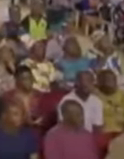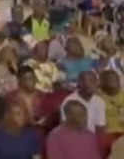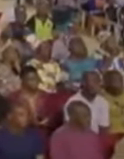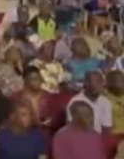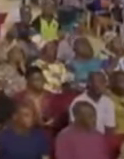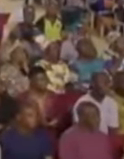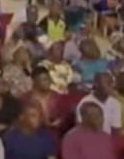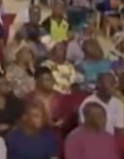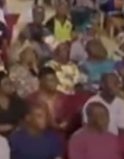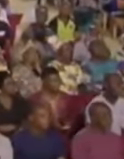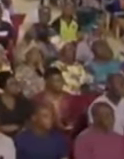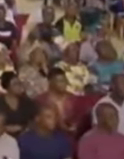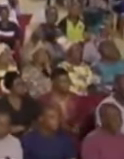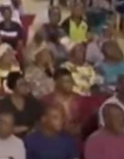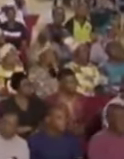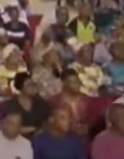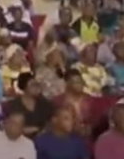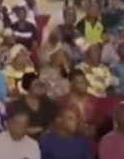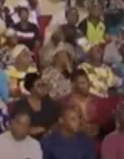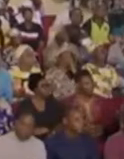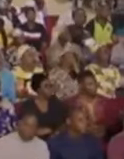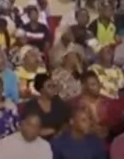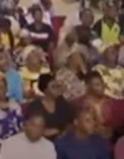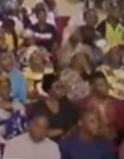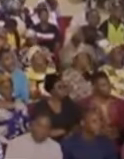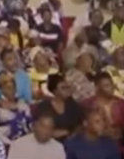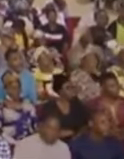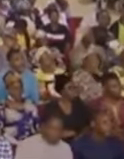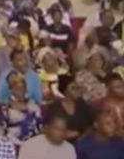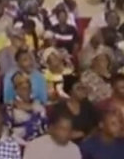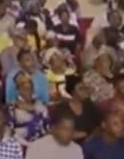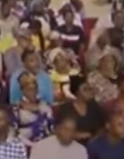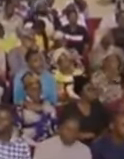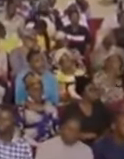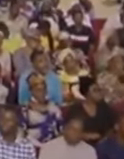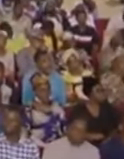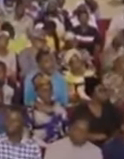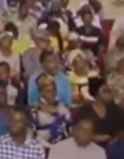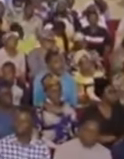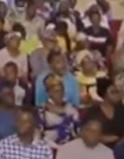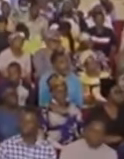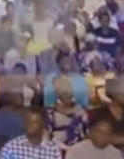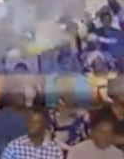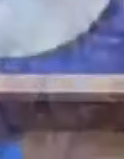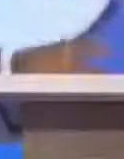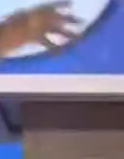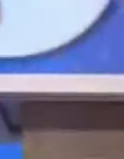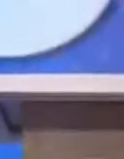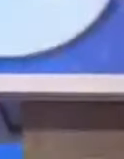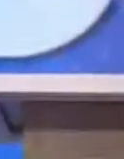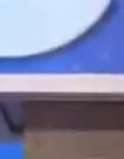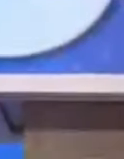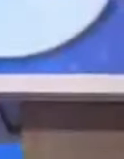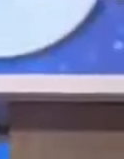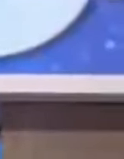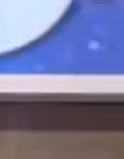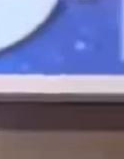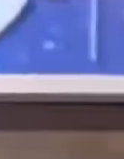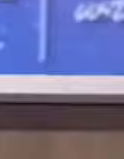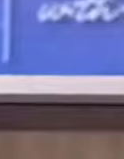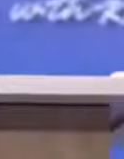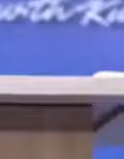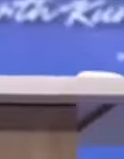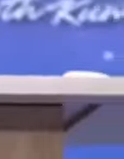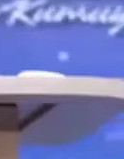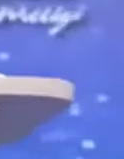partout tu vas et tes voisins verront la grâce de Dieu les membres de l'Église verront la grâce de Dieu et tes amis